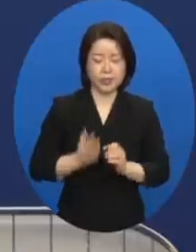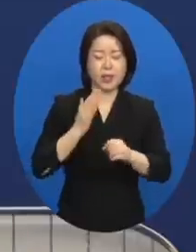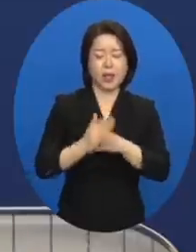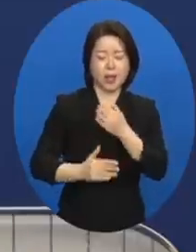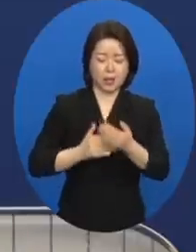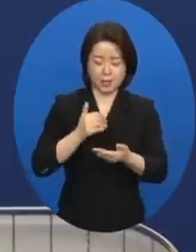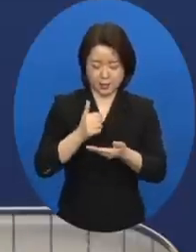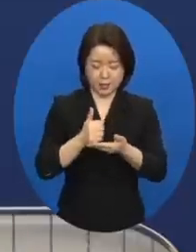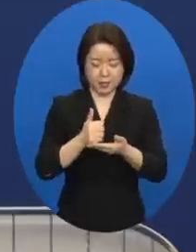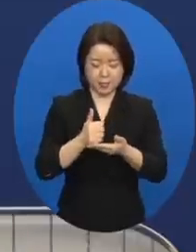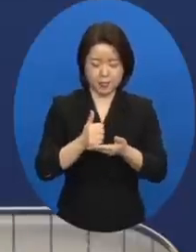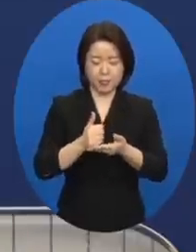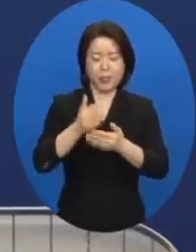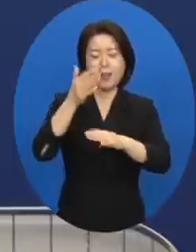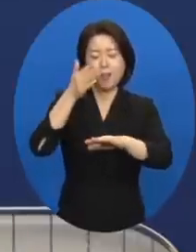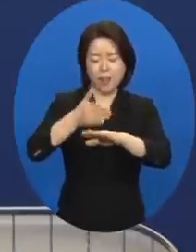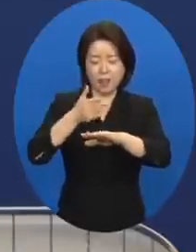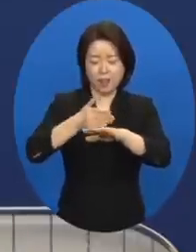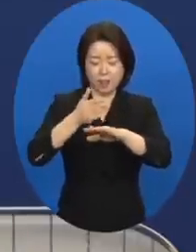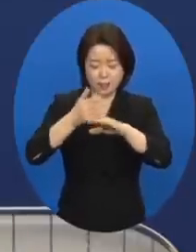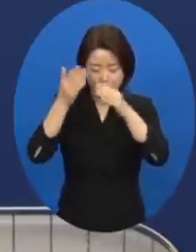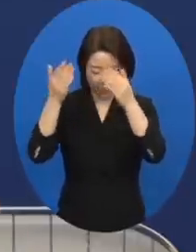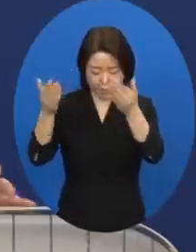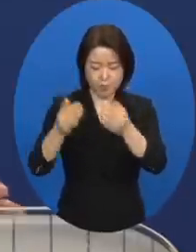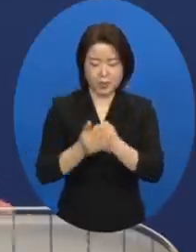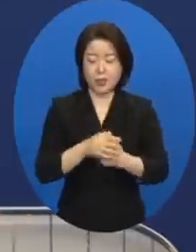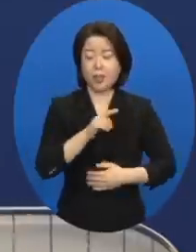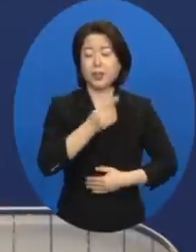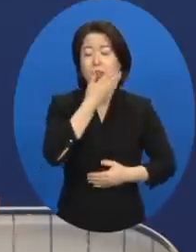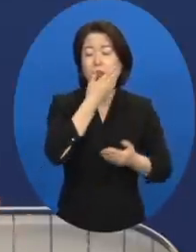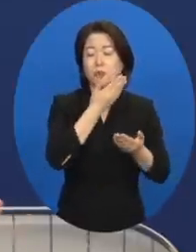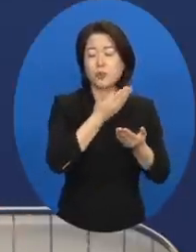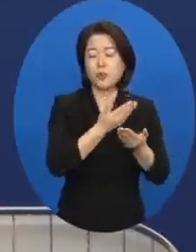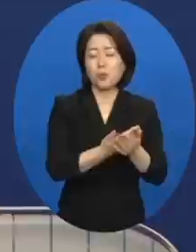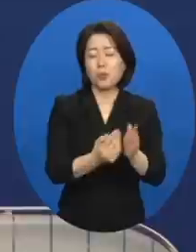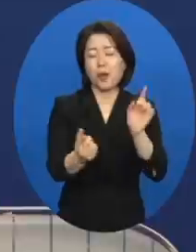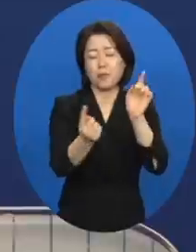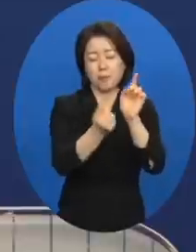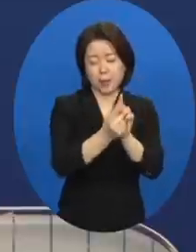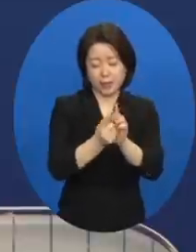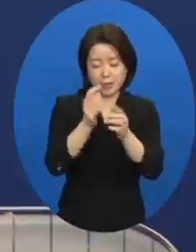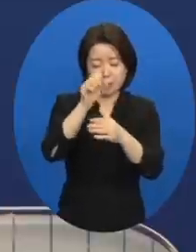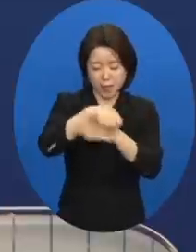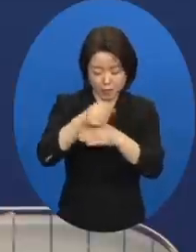하나님 감사합니다. 이 귀한 만남 주시고